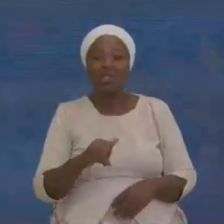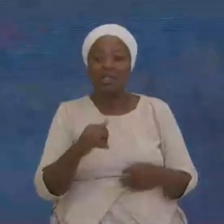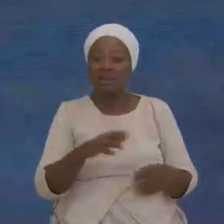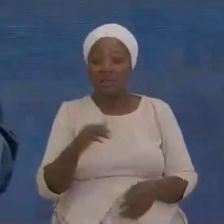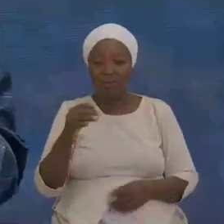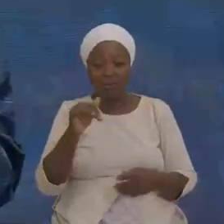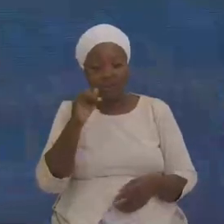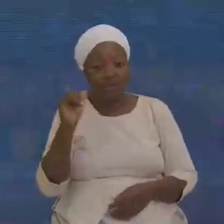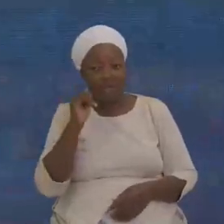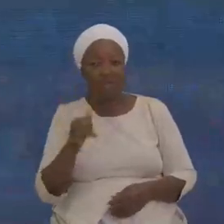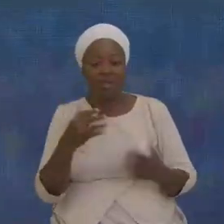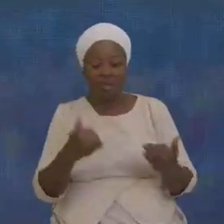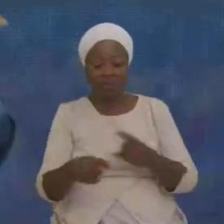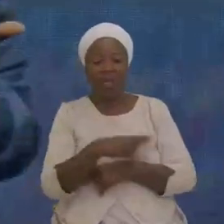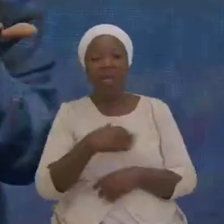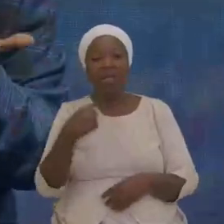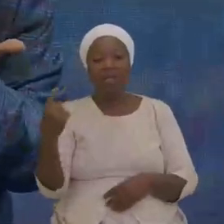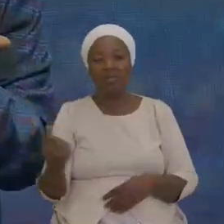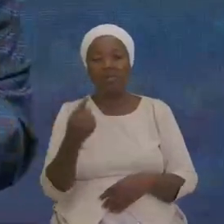et éternellement.